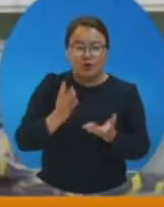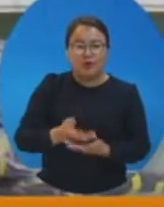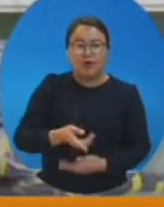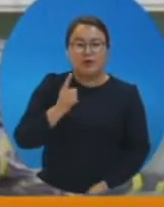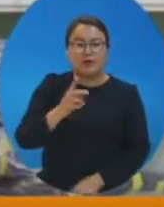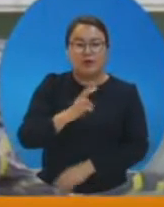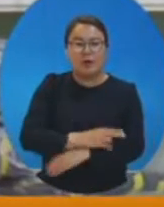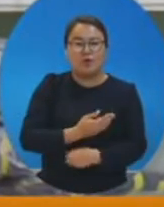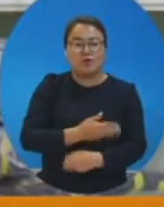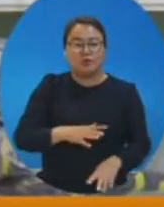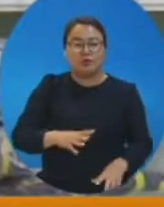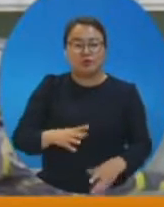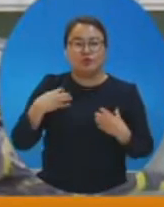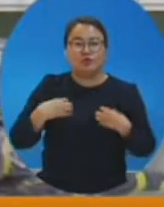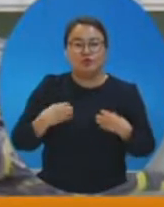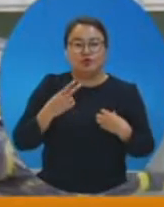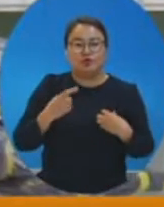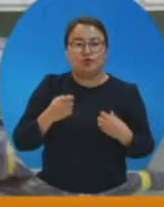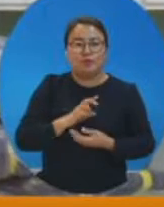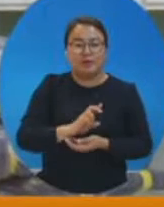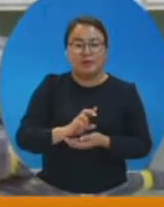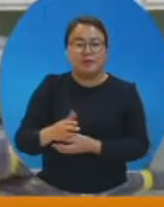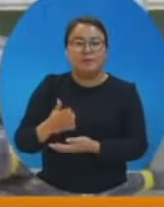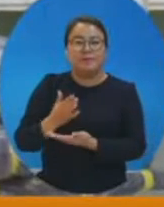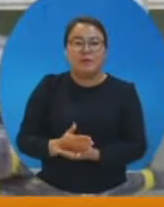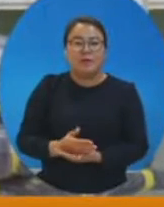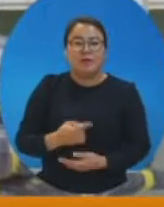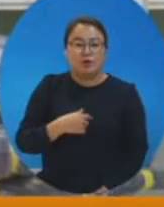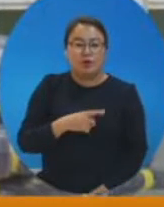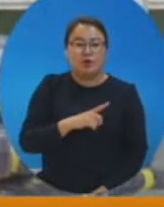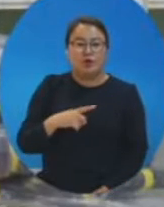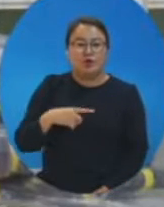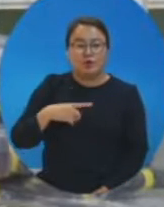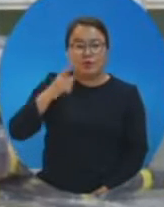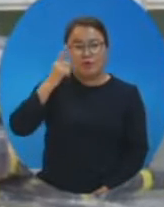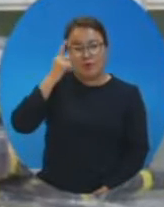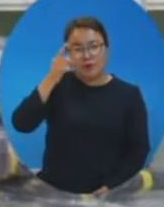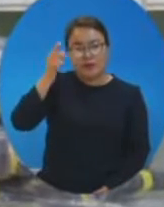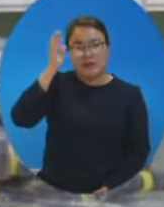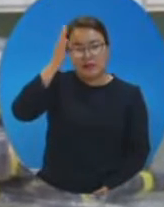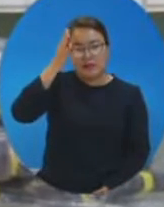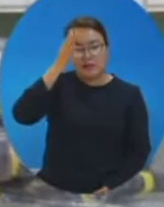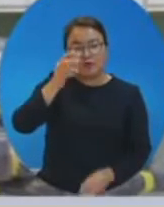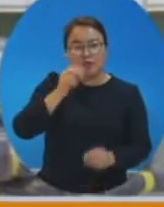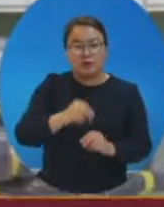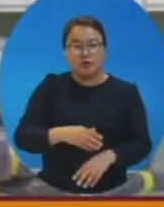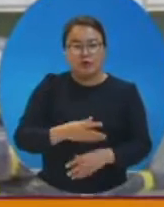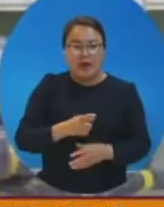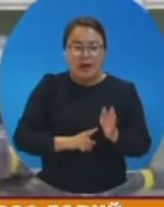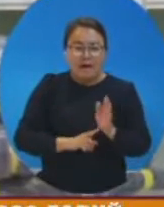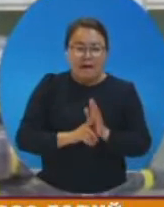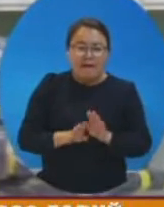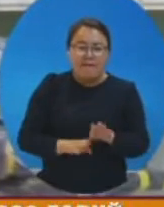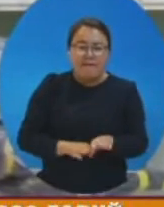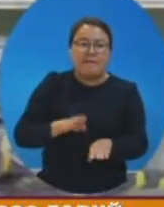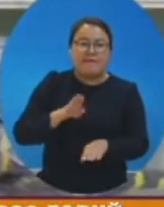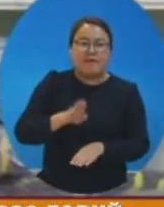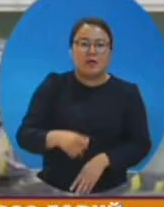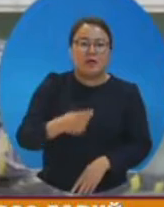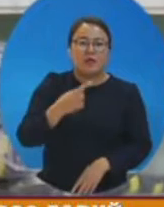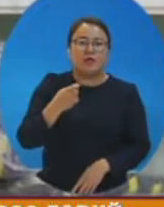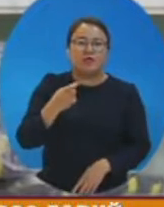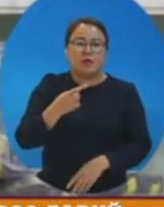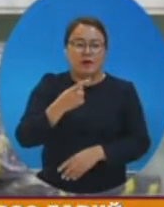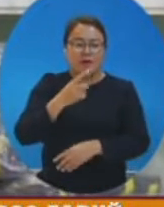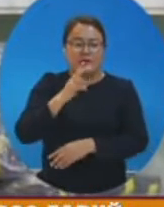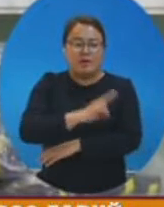ангийн хүүхдэд цүнх өгч байгаа. Яагаад гэвэл одоо миний хувьд бол Монголын ирээдүй болсон хүүхдүүд анхны алхмаа хийж байгаа